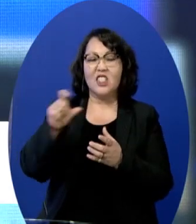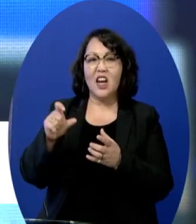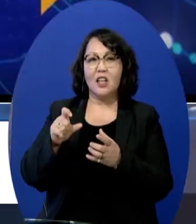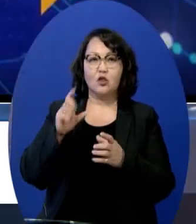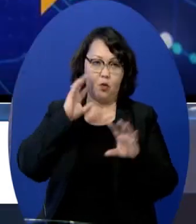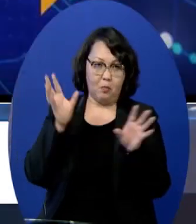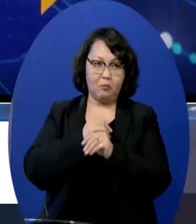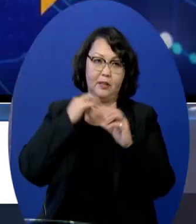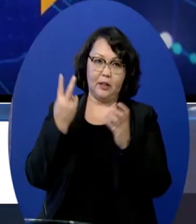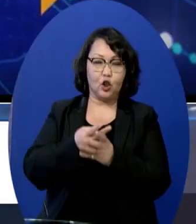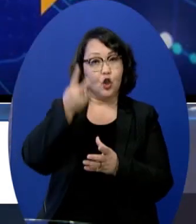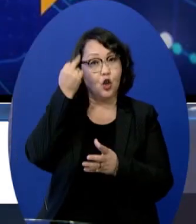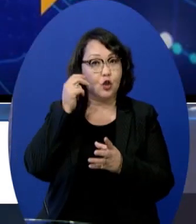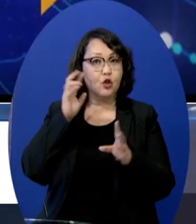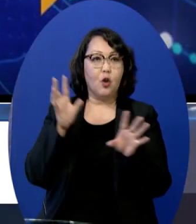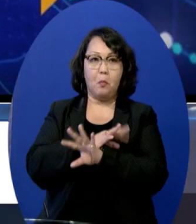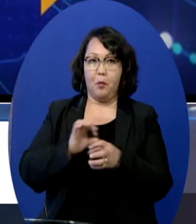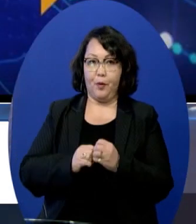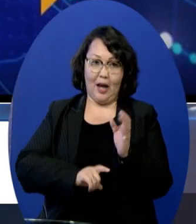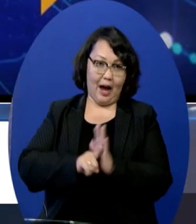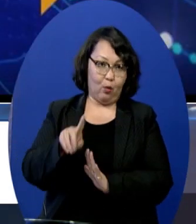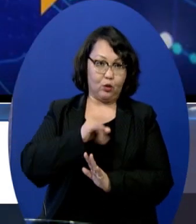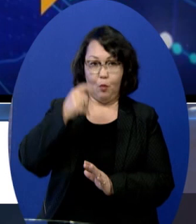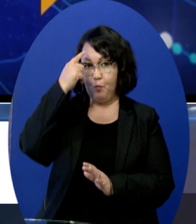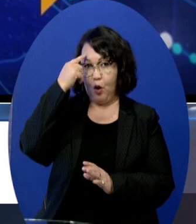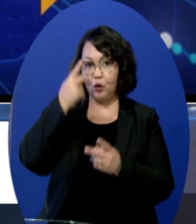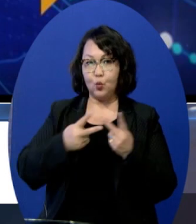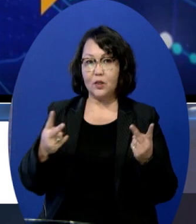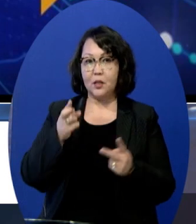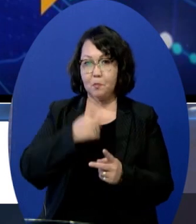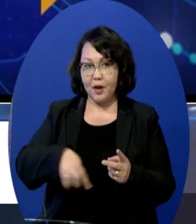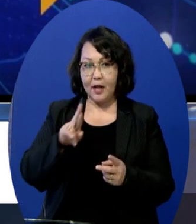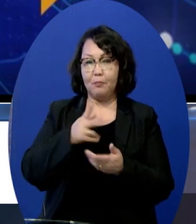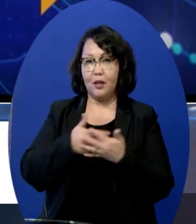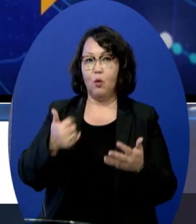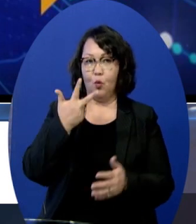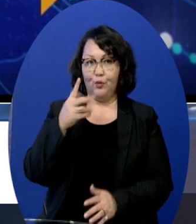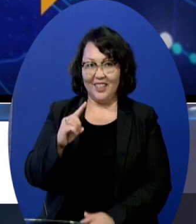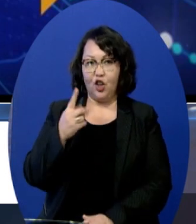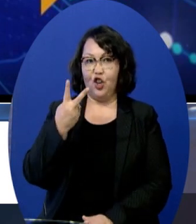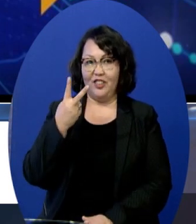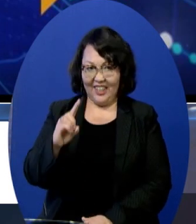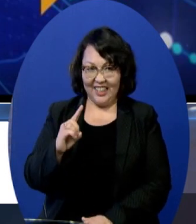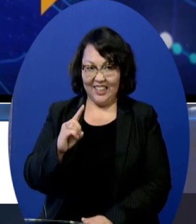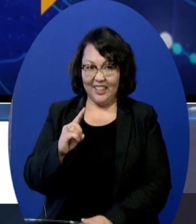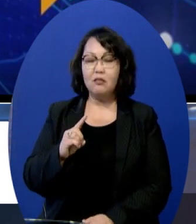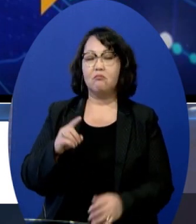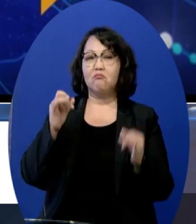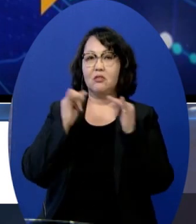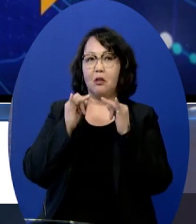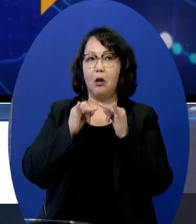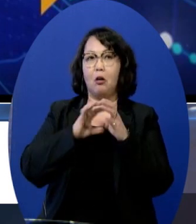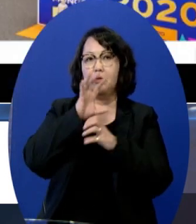өдрөө үргэлжилж байна. Энэ форумын үеэр анхудаа Монгол үндэсний брэнд бүтээгдэхүүний 3D 2D захим үзэсгэлэнг олон улсад сурталчилж